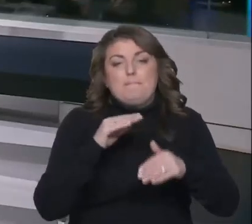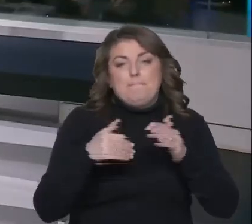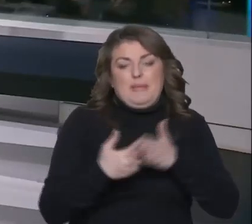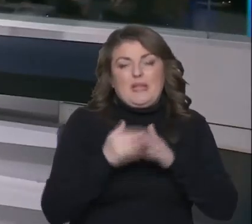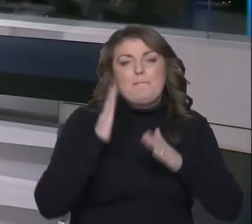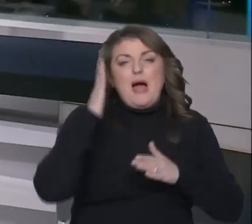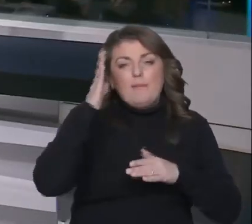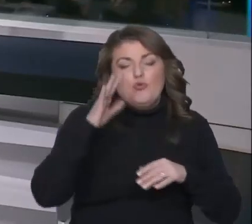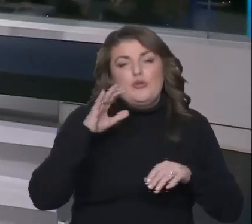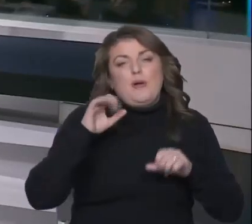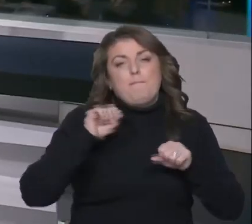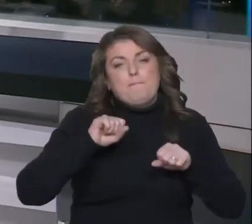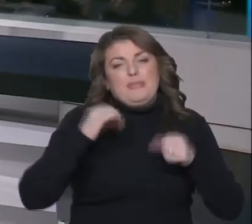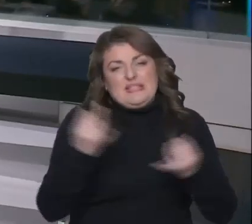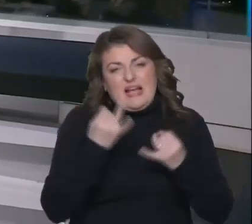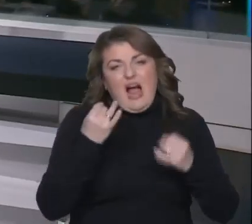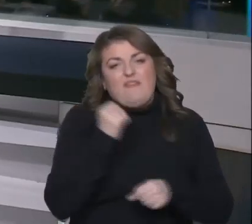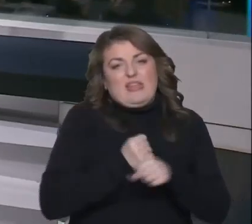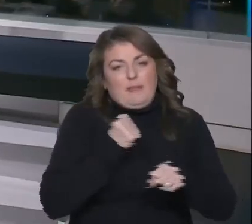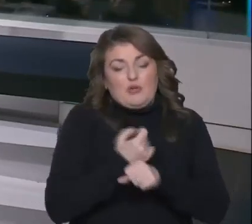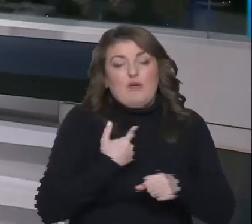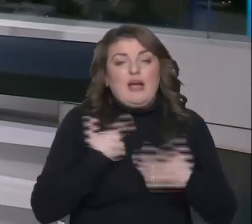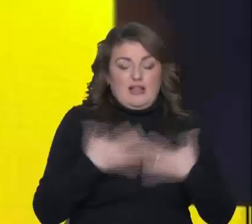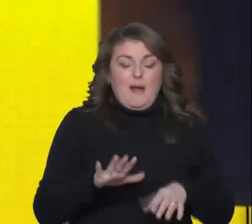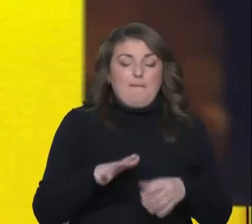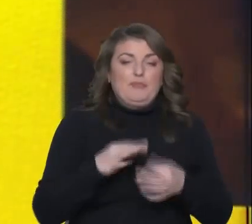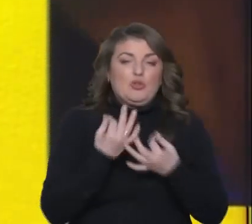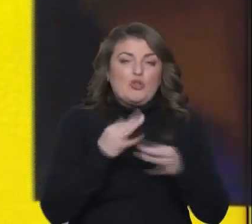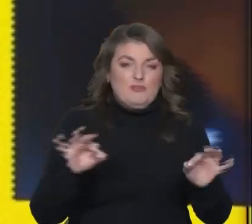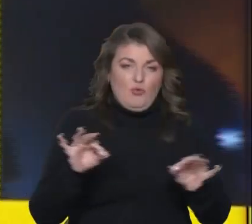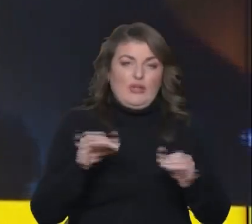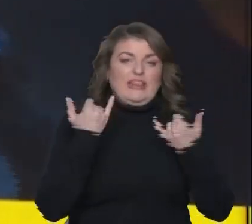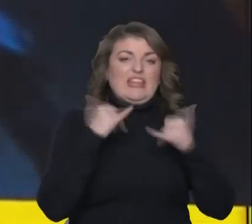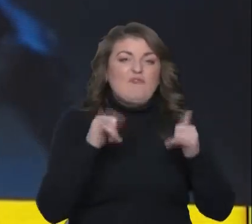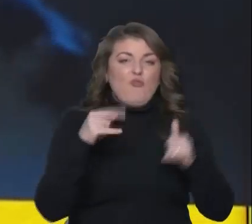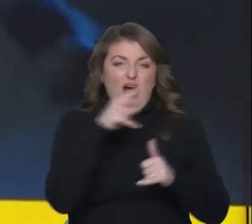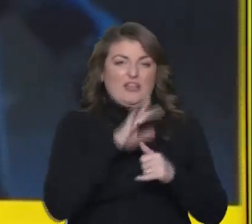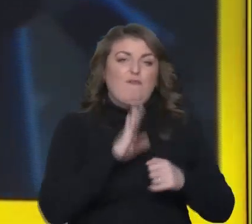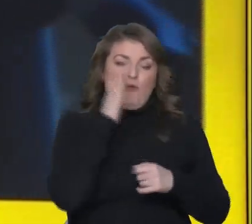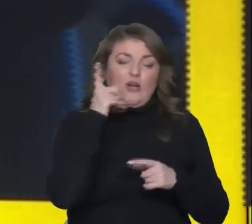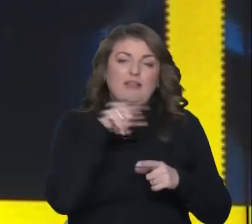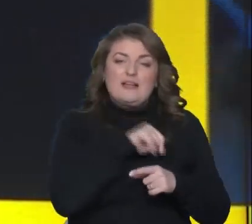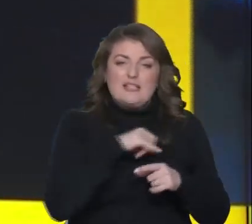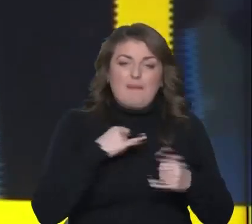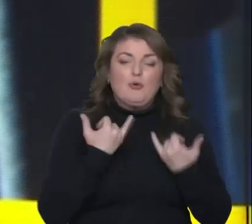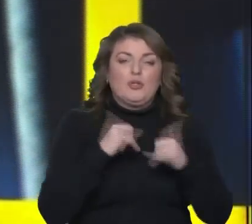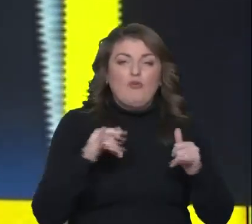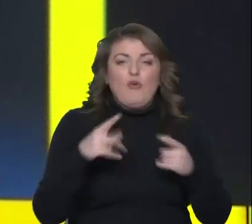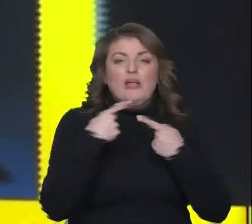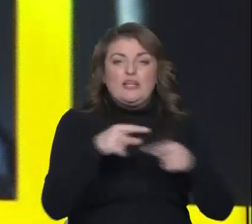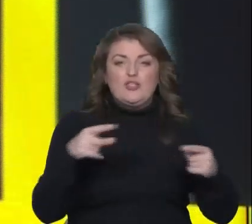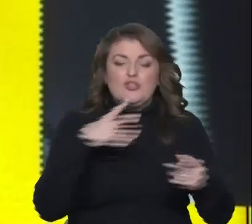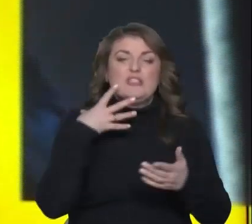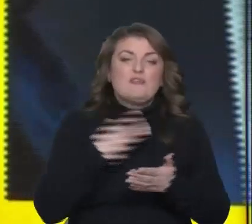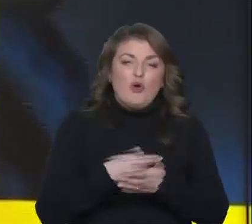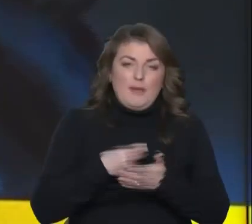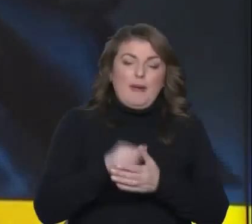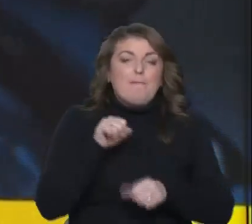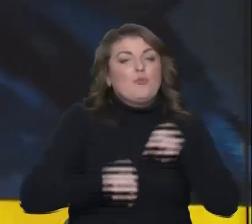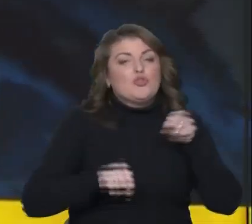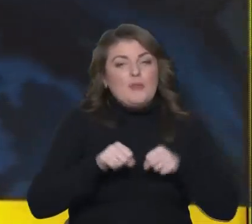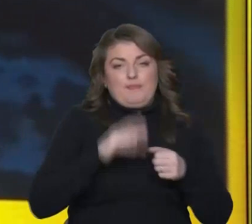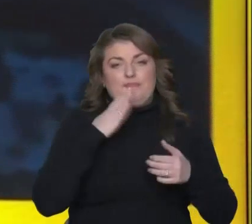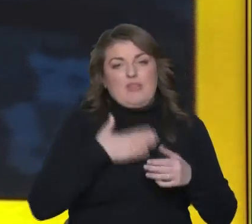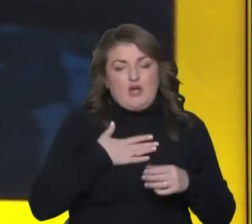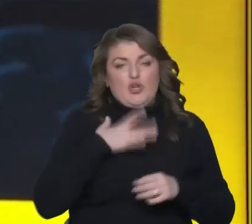більш цікаве напрацювання, які нам дозволять дивувати ворога, а так само й дивувати інших своїми